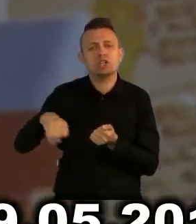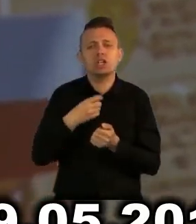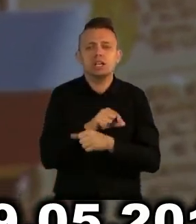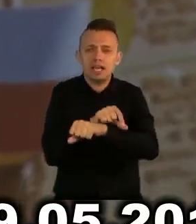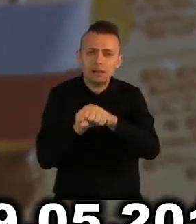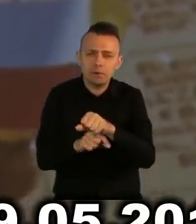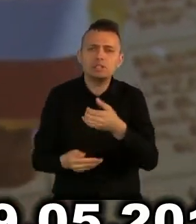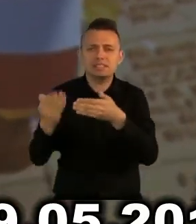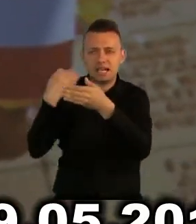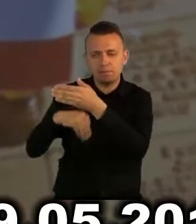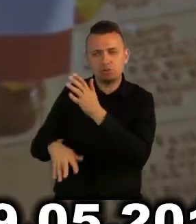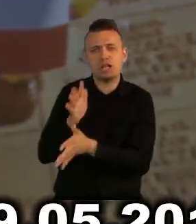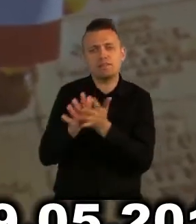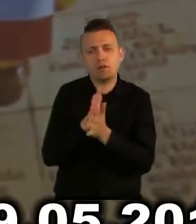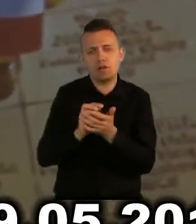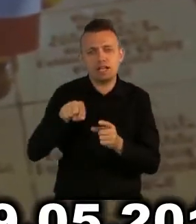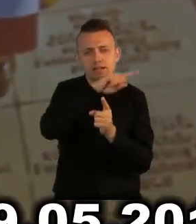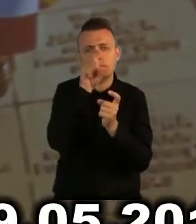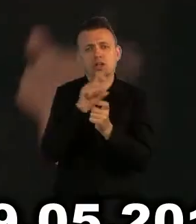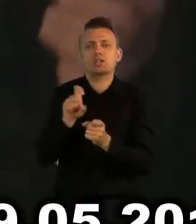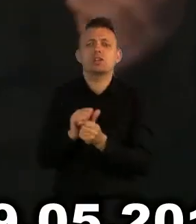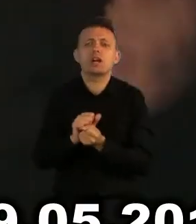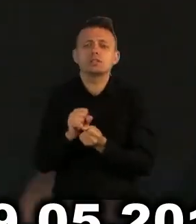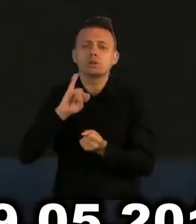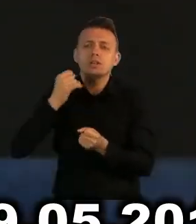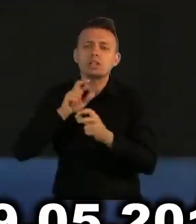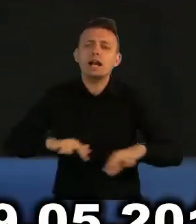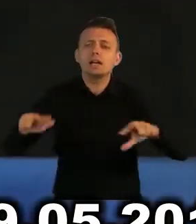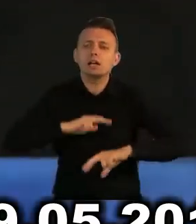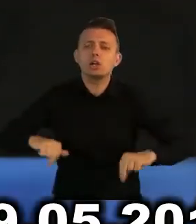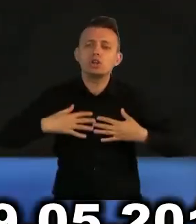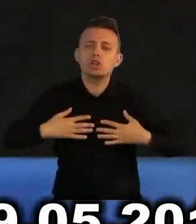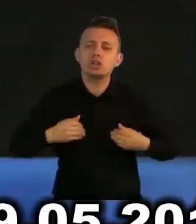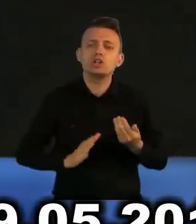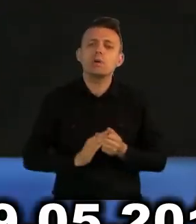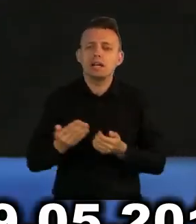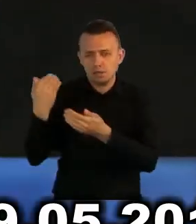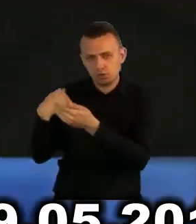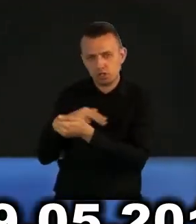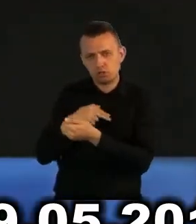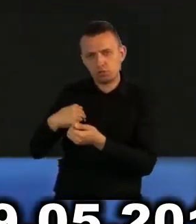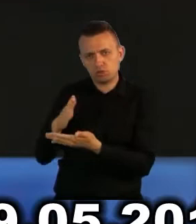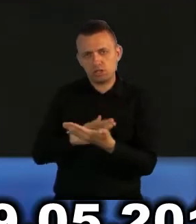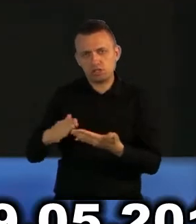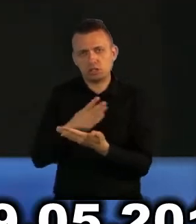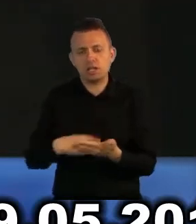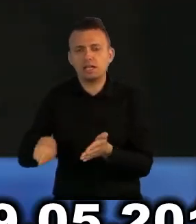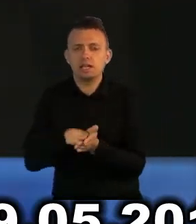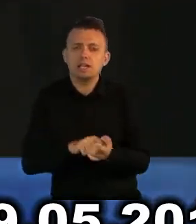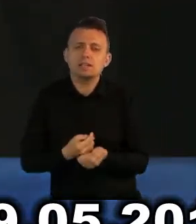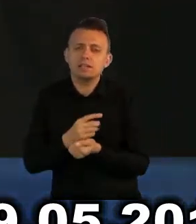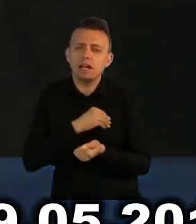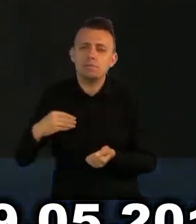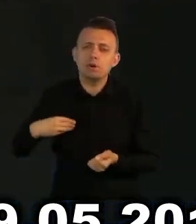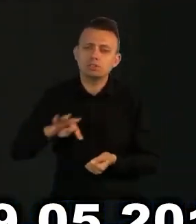rodzinach policyjnych w Kutnie w 1939 roku. Swoją służbę dla Rzeczypospolitej, swoją służbę w